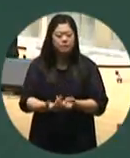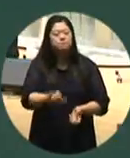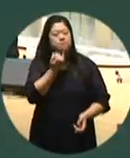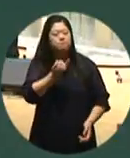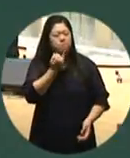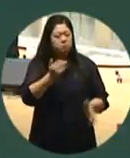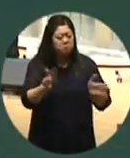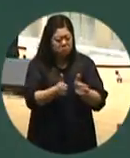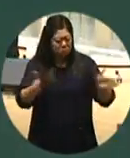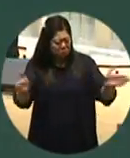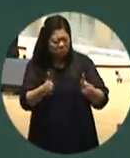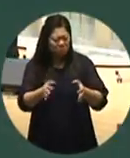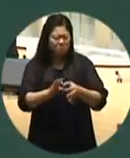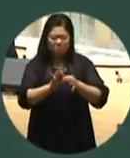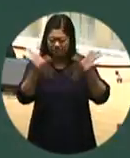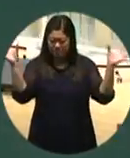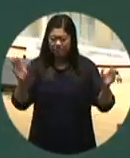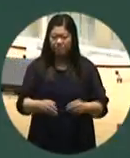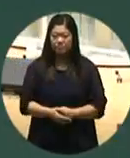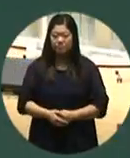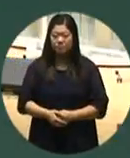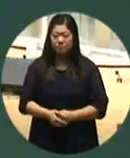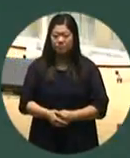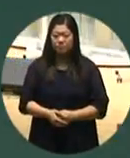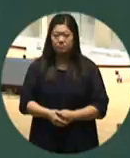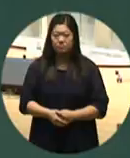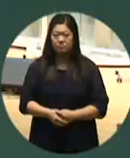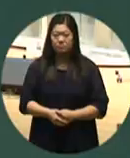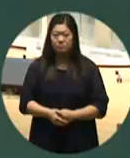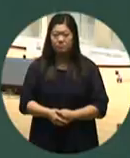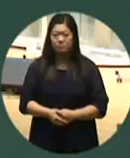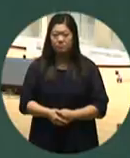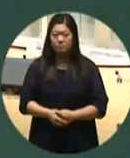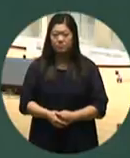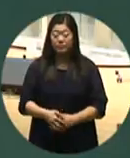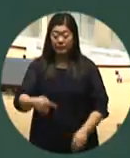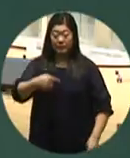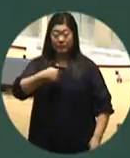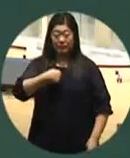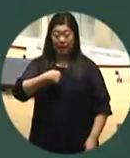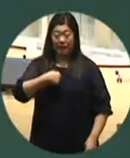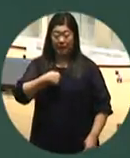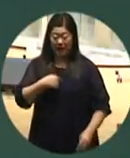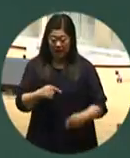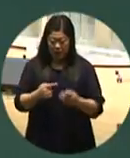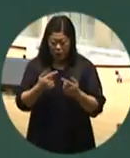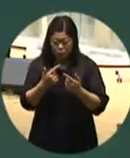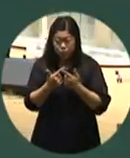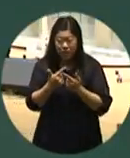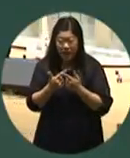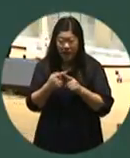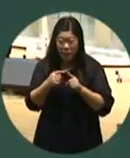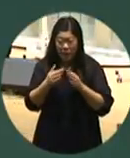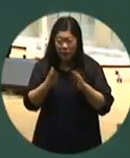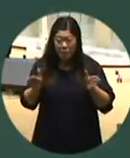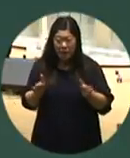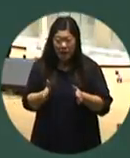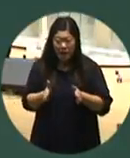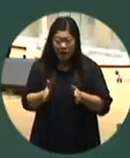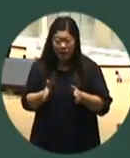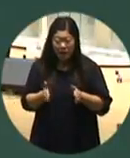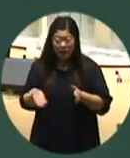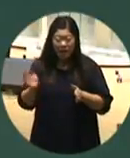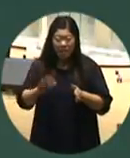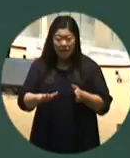36 square meters. That's all right. 내가 써야 될 강단은 영도 전체입니다. Why? Because the pulpit that I'm reaching out to right now is the entire city of